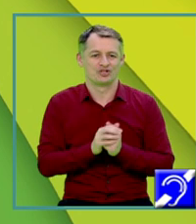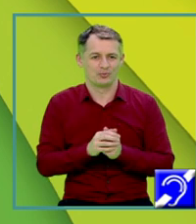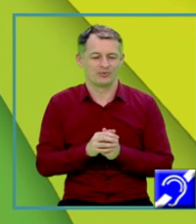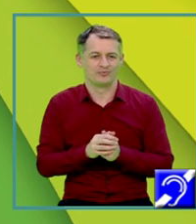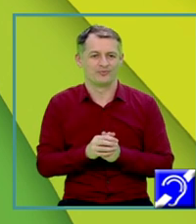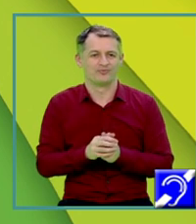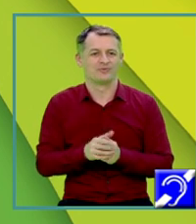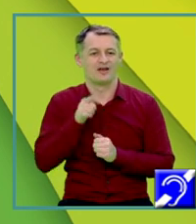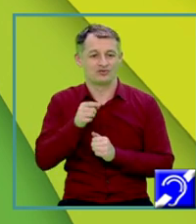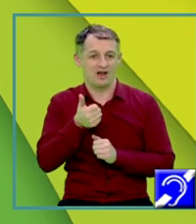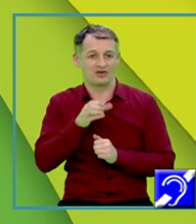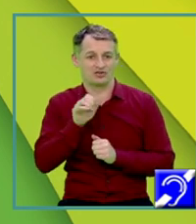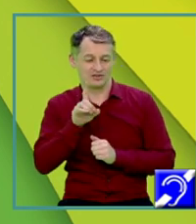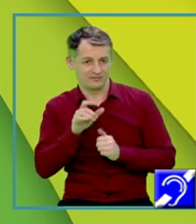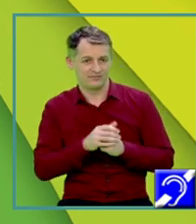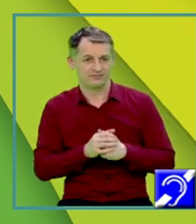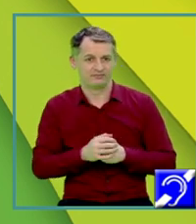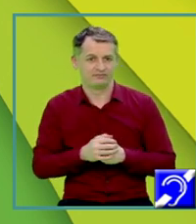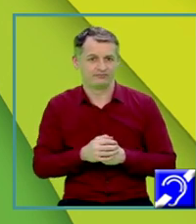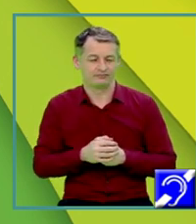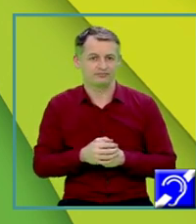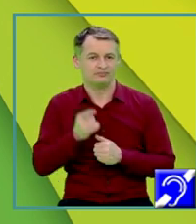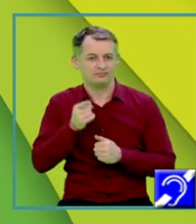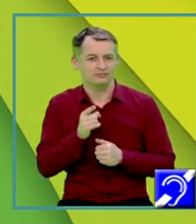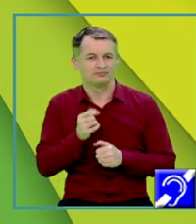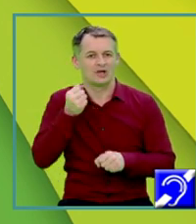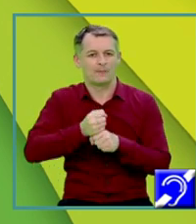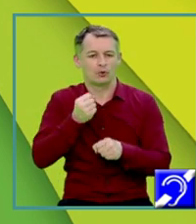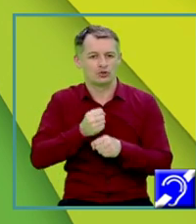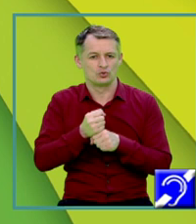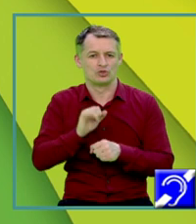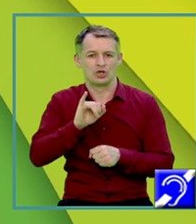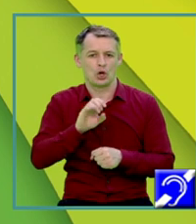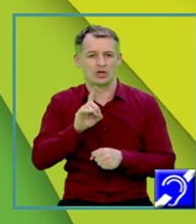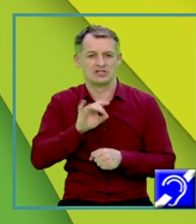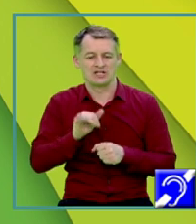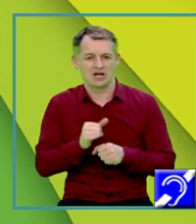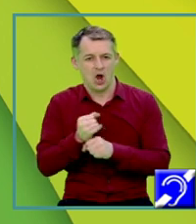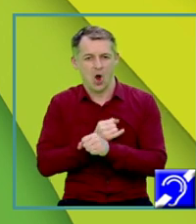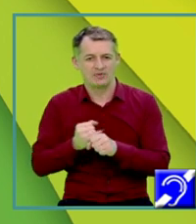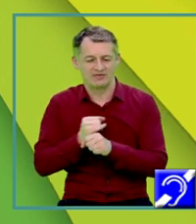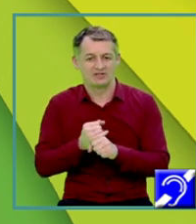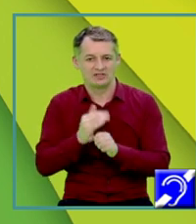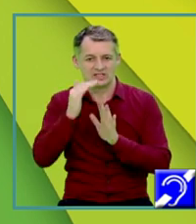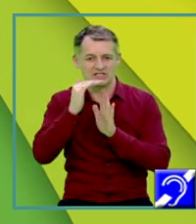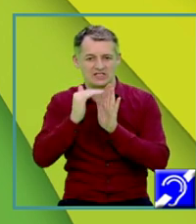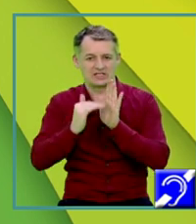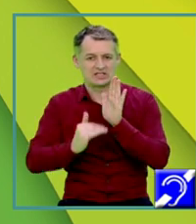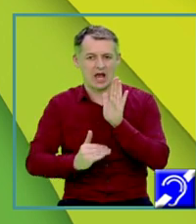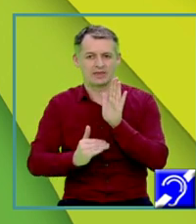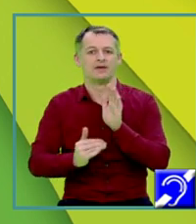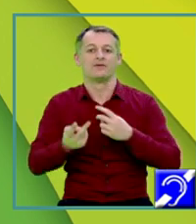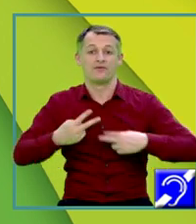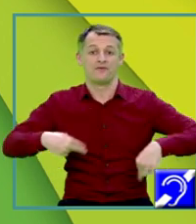a acidului în procesul de ionizare, observați că scade. Iar în